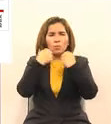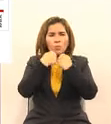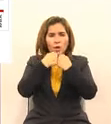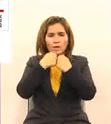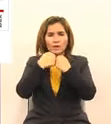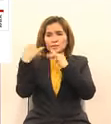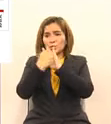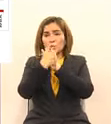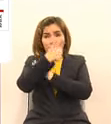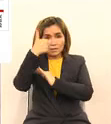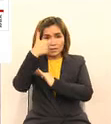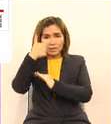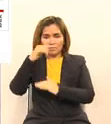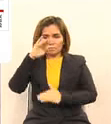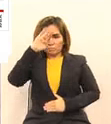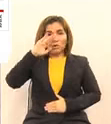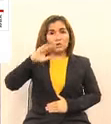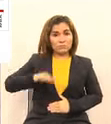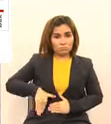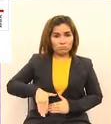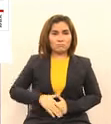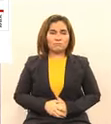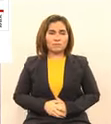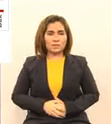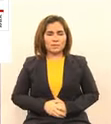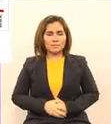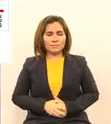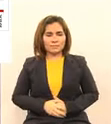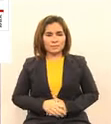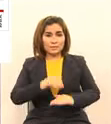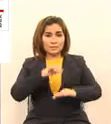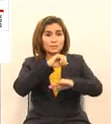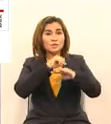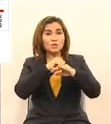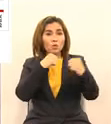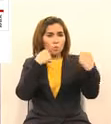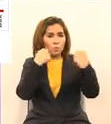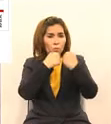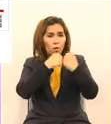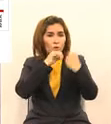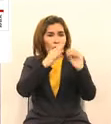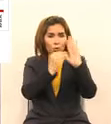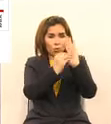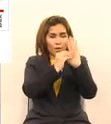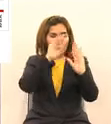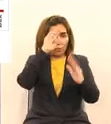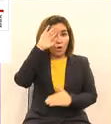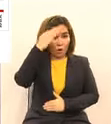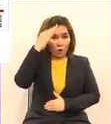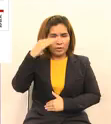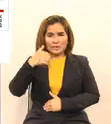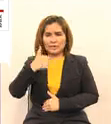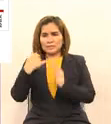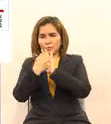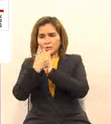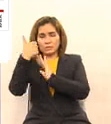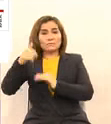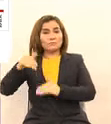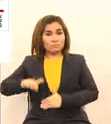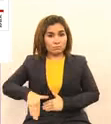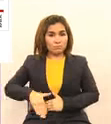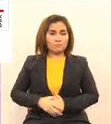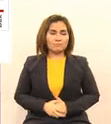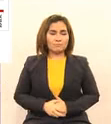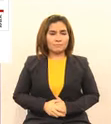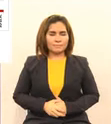ากว่าคนที่ป่วยจากสามมวยของที่เกิดที่กทม.นะครับในขณะที่